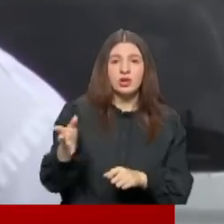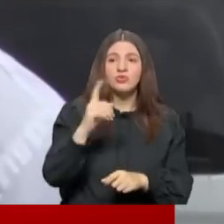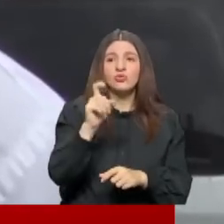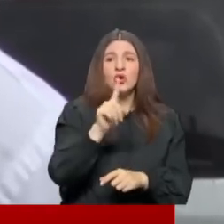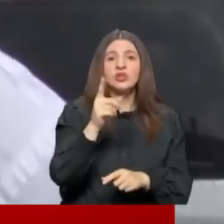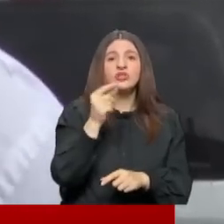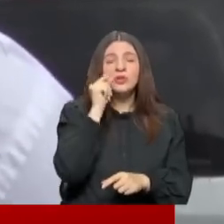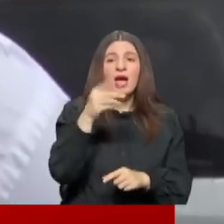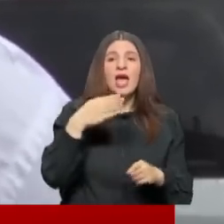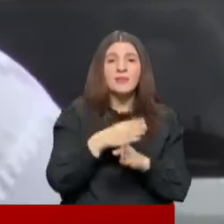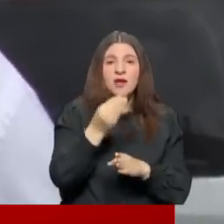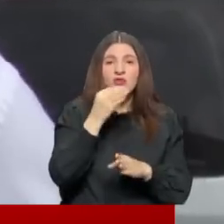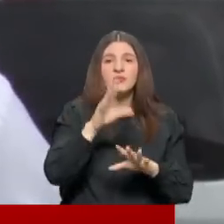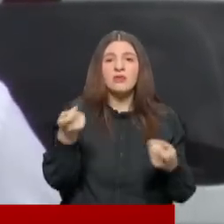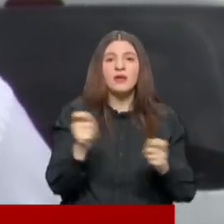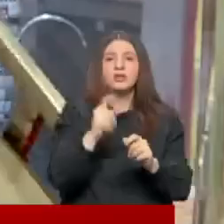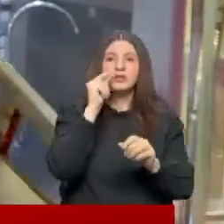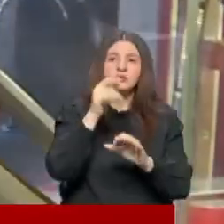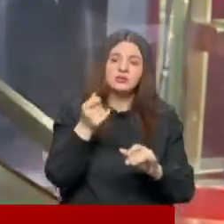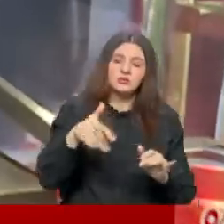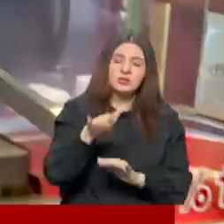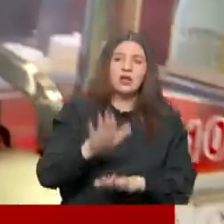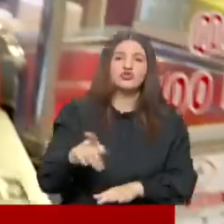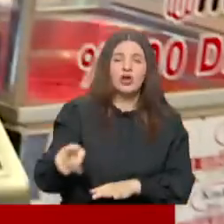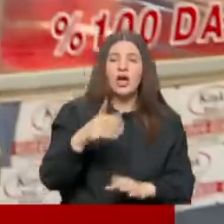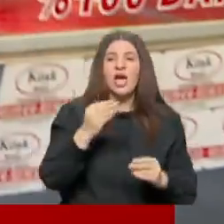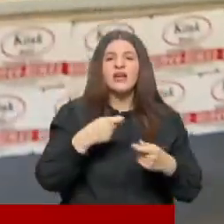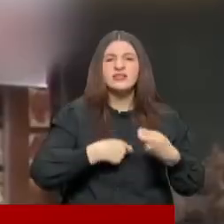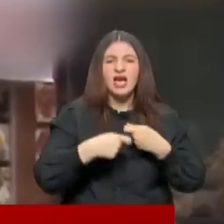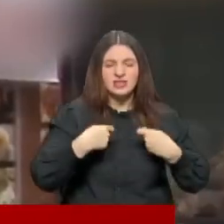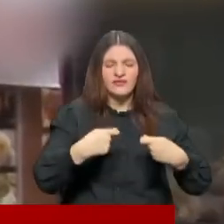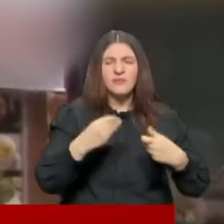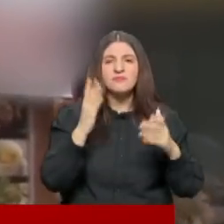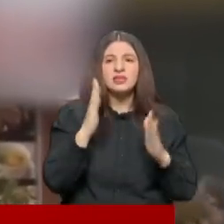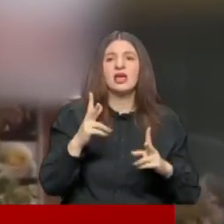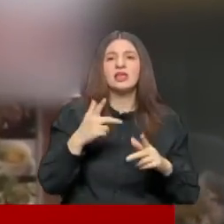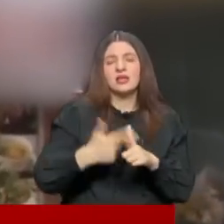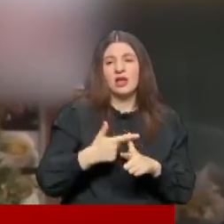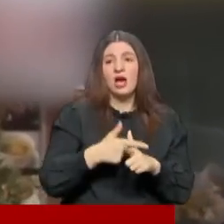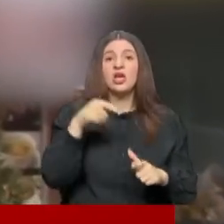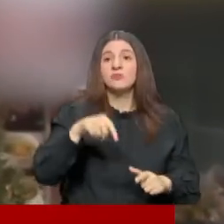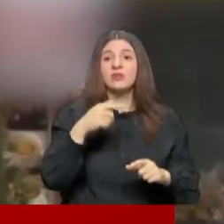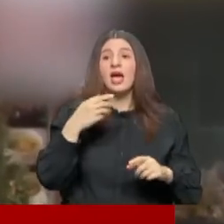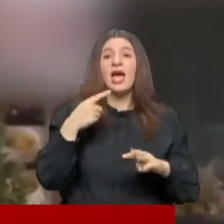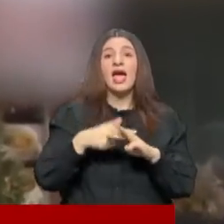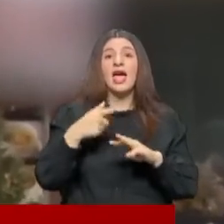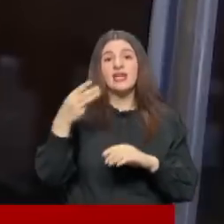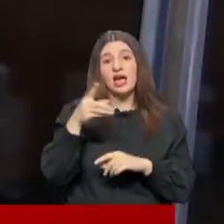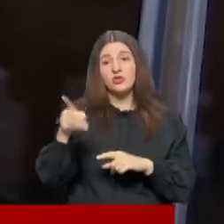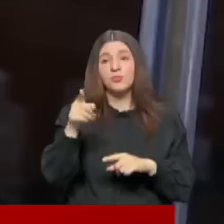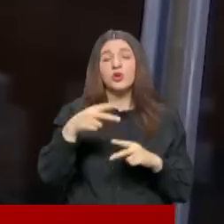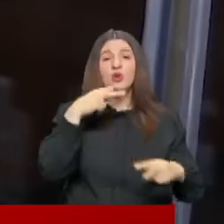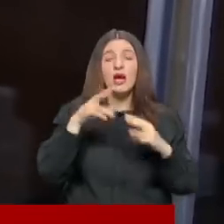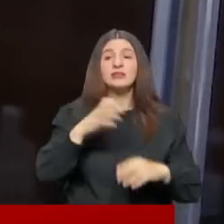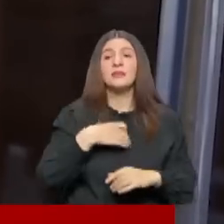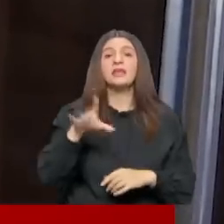kişi buradan ekmek yiyor. Şu anda kapandı. Hepsi işsiz kalacak. Esnafın en büyük gideri kirasıydı. Ama artık sadece İstanbul Esenyurt'taki bu lokanta